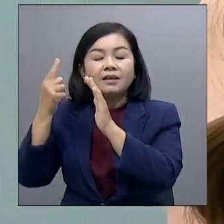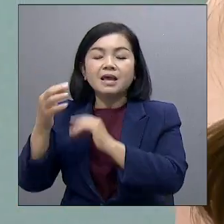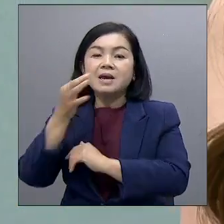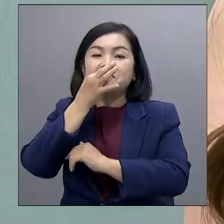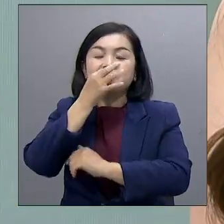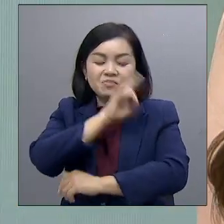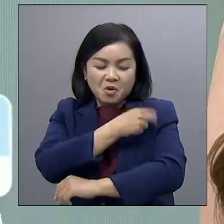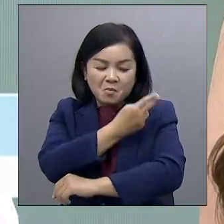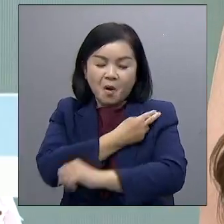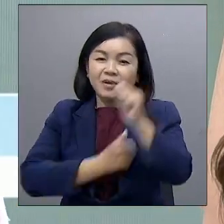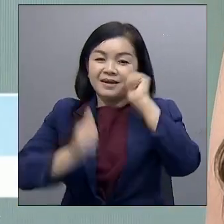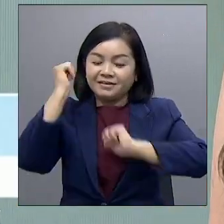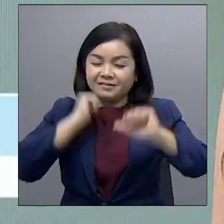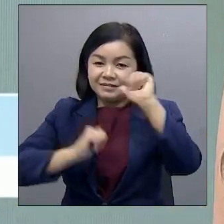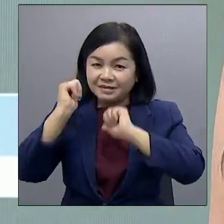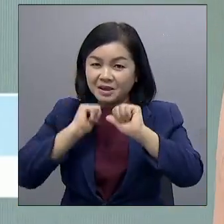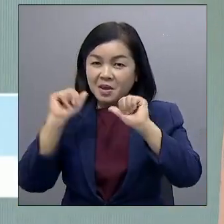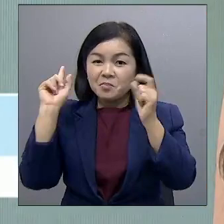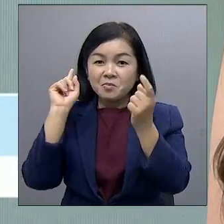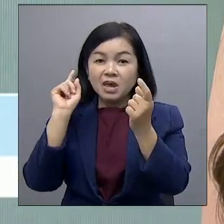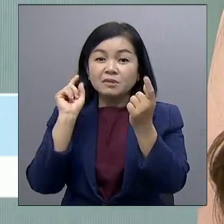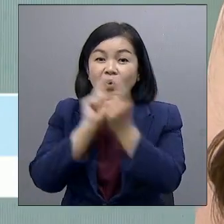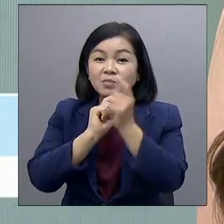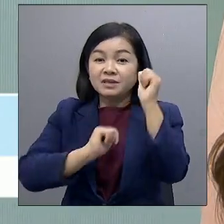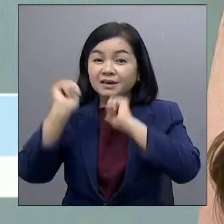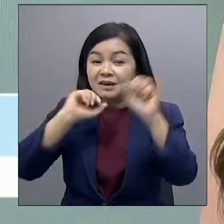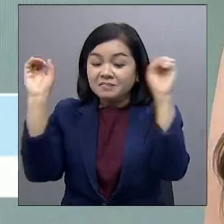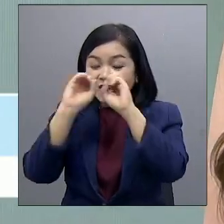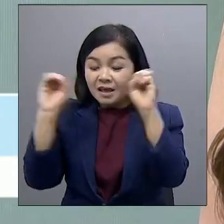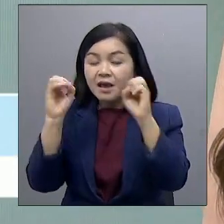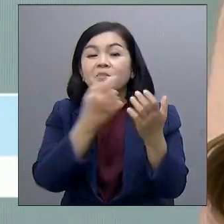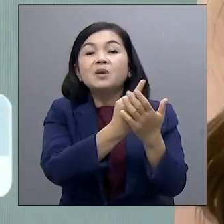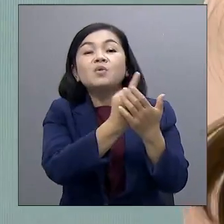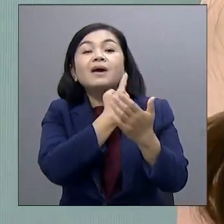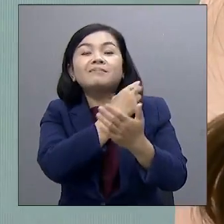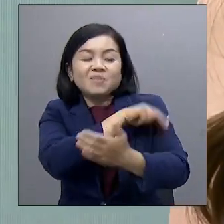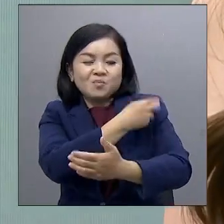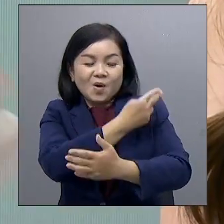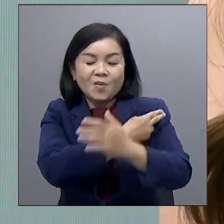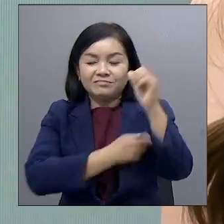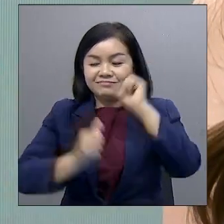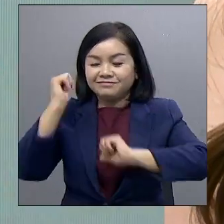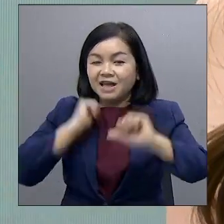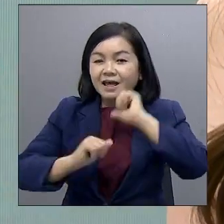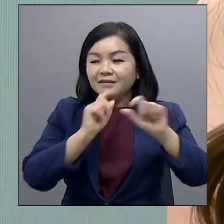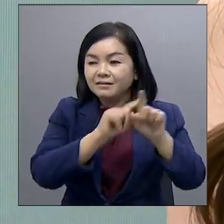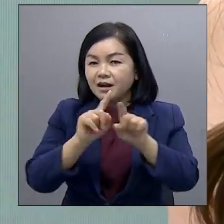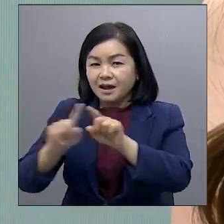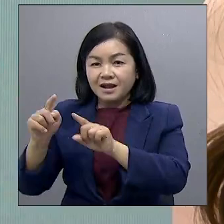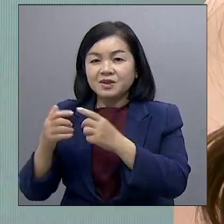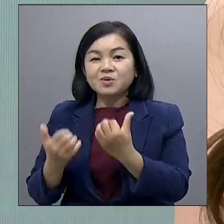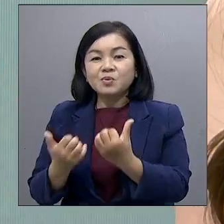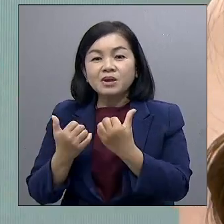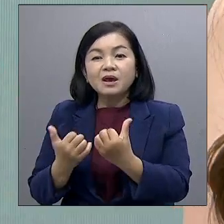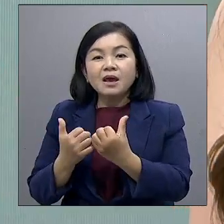เป็นคาแรคเตอร์ใหม่ๆด้วยที่พวกเราเคยเจออ่ะค่ะก็เรื่องนี้ก็เหมือนเป็นตัวแทนของบุคลากรทางการแพทย์แล้วกันในทุกๆด้านเลยเพราะว่าก็